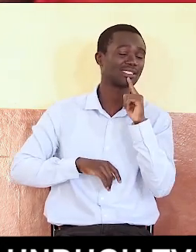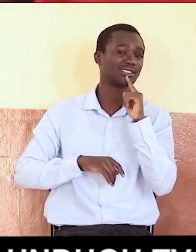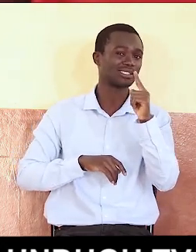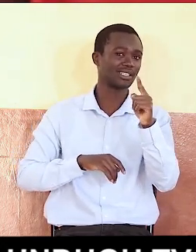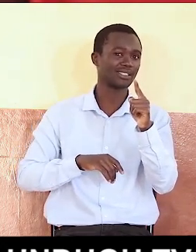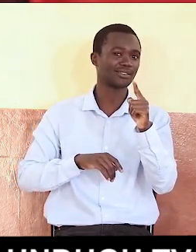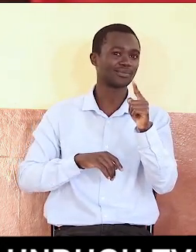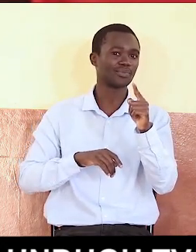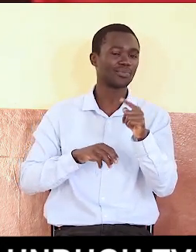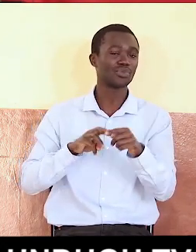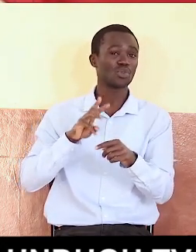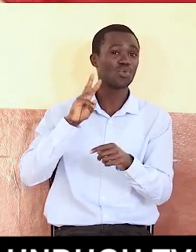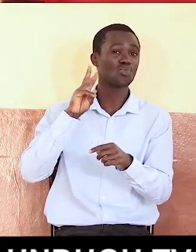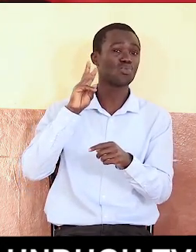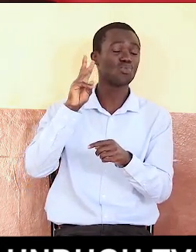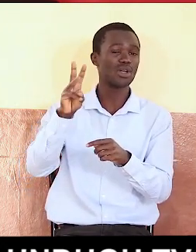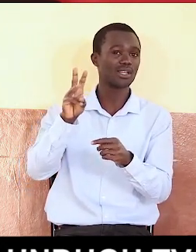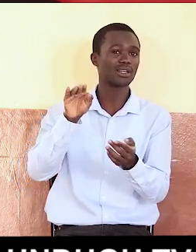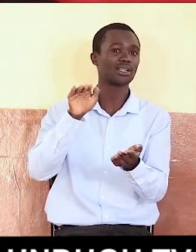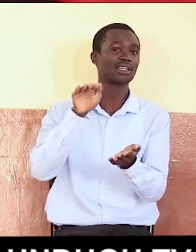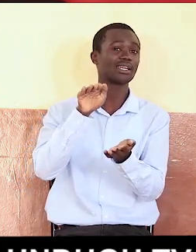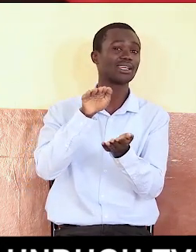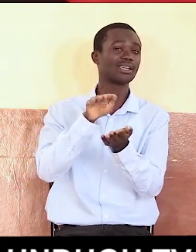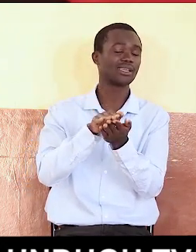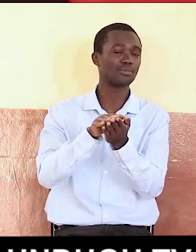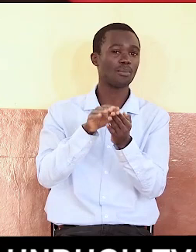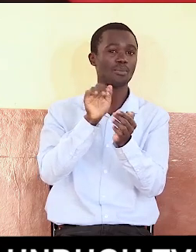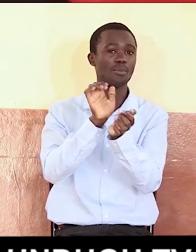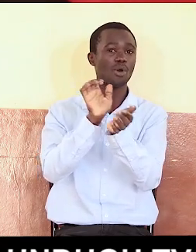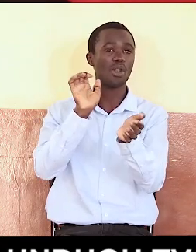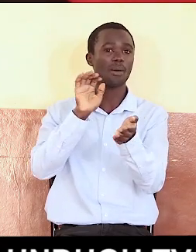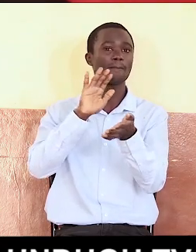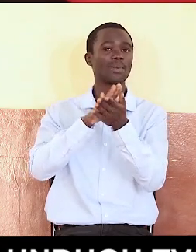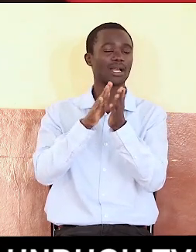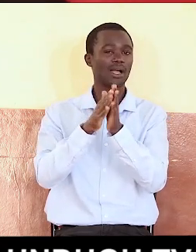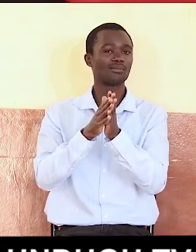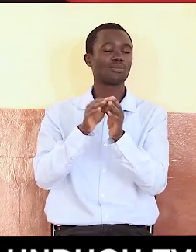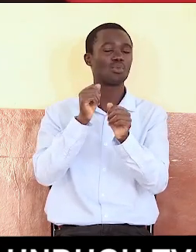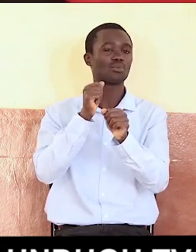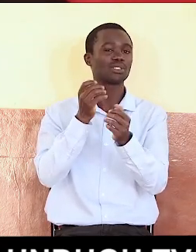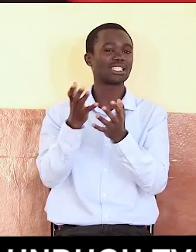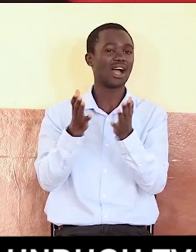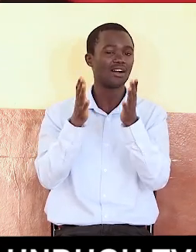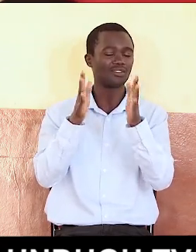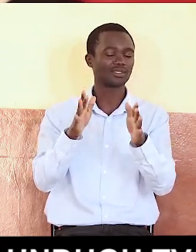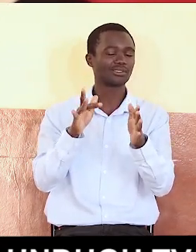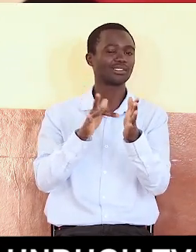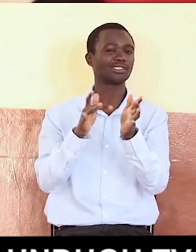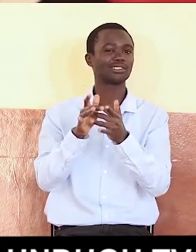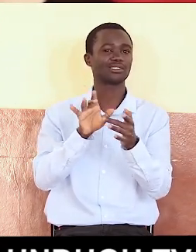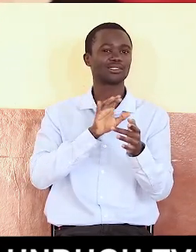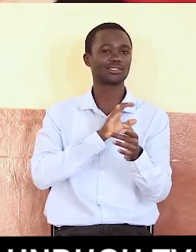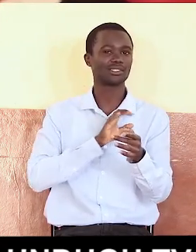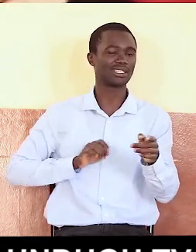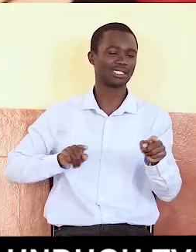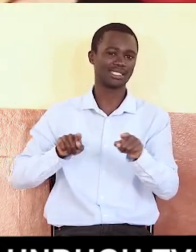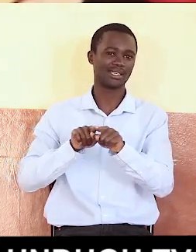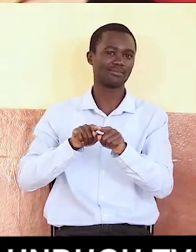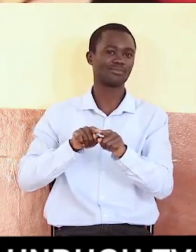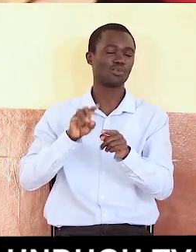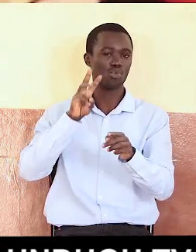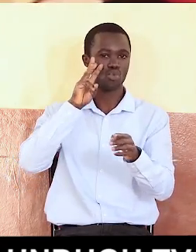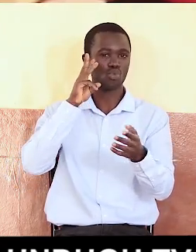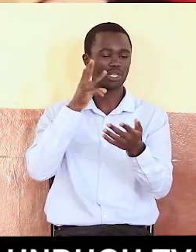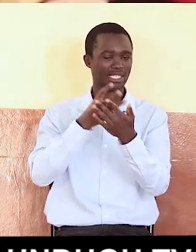atamweka yeye kuwa mtumishi wake na shahidi. Yesu akamwambia